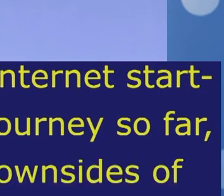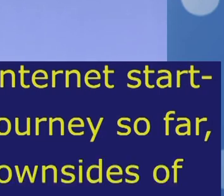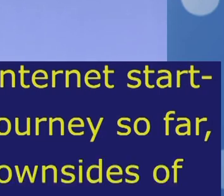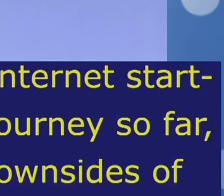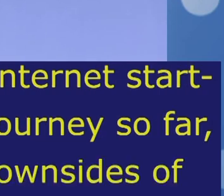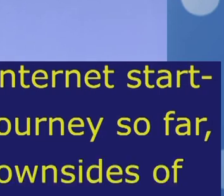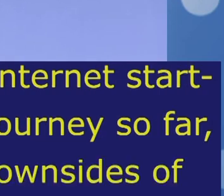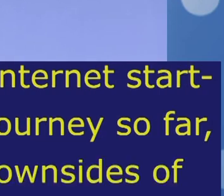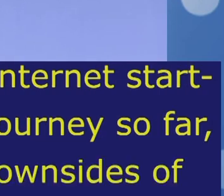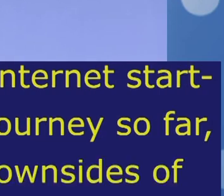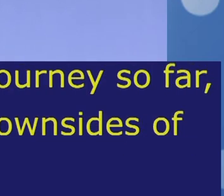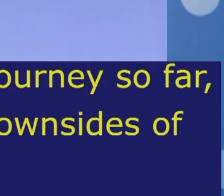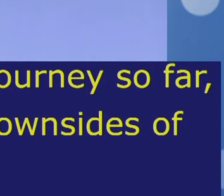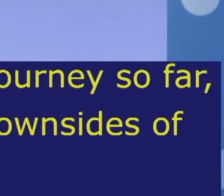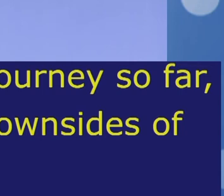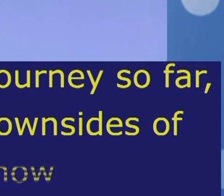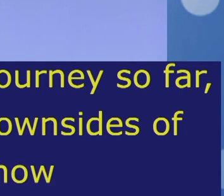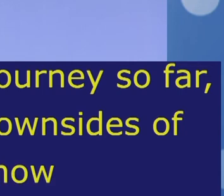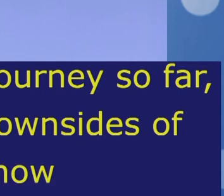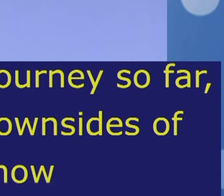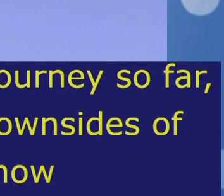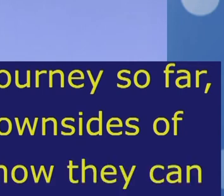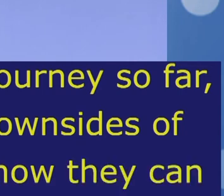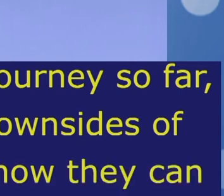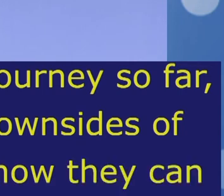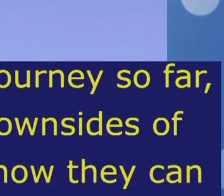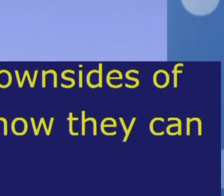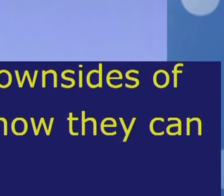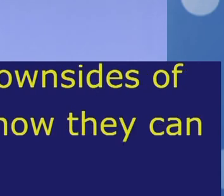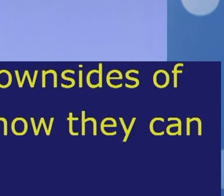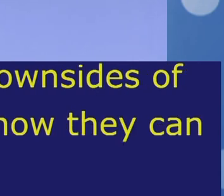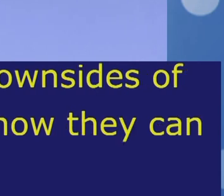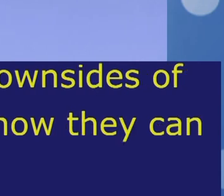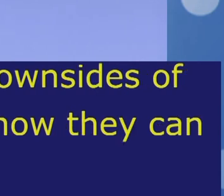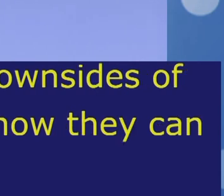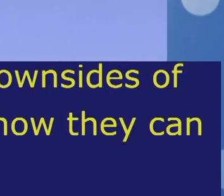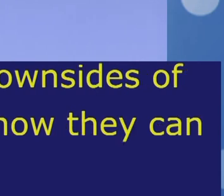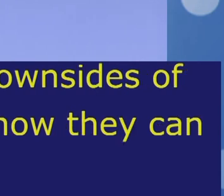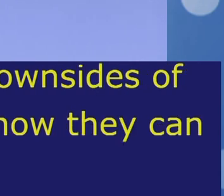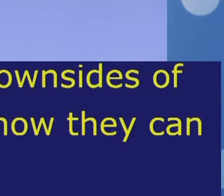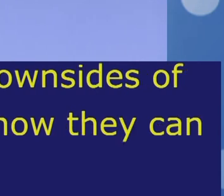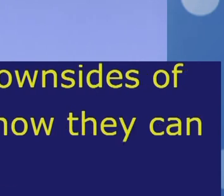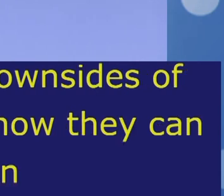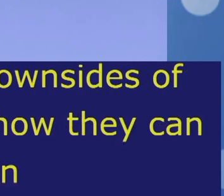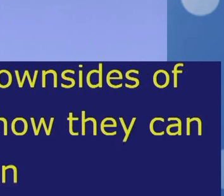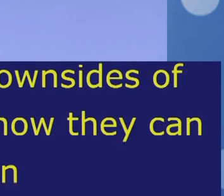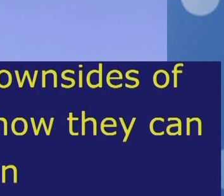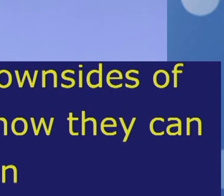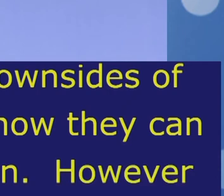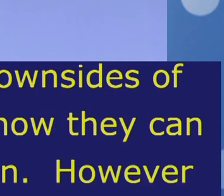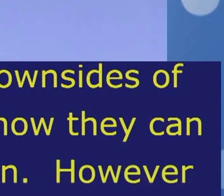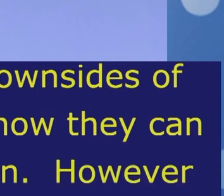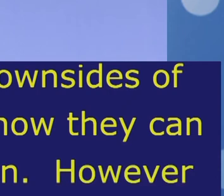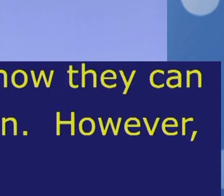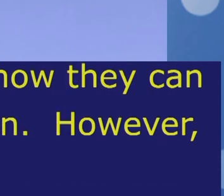via divers appareils. Comme vous pouvez le suspecter, je suis musicien, mais ma femme et moi avons aussi une entreprise,